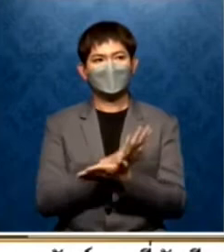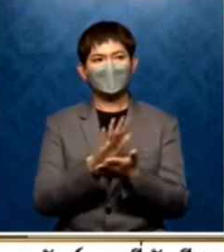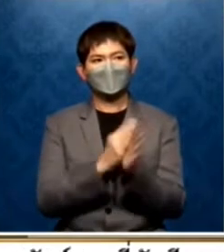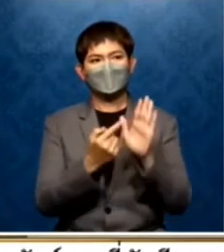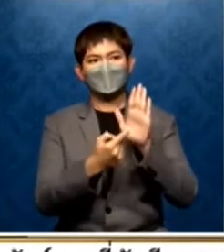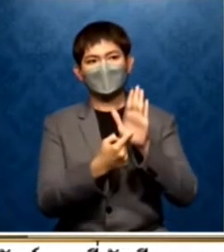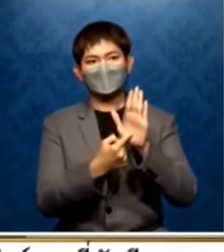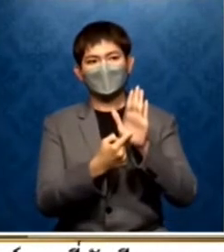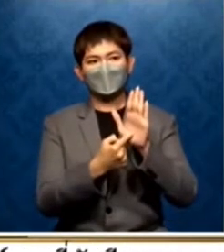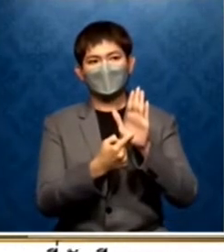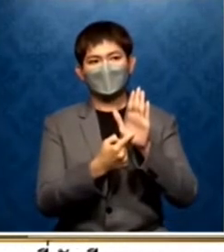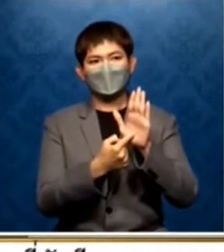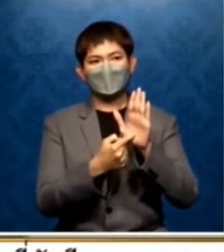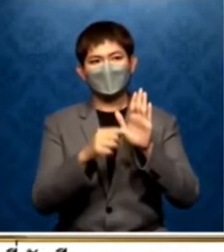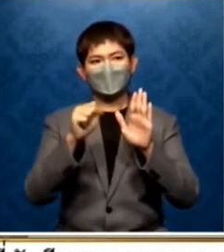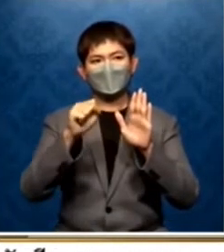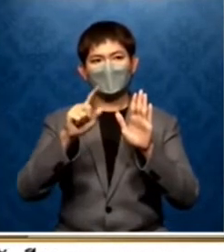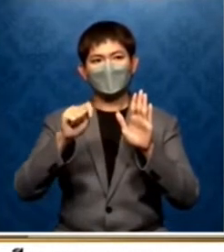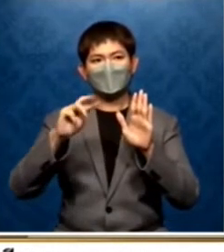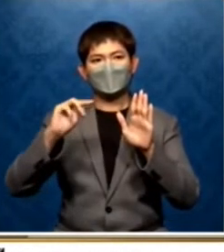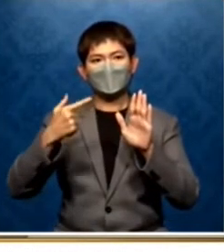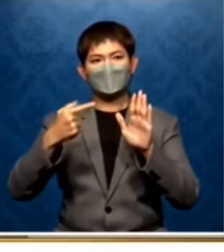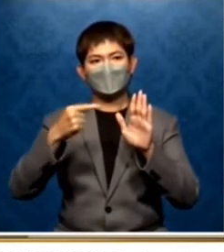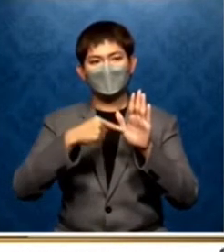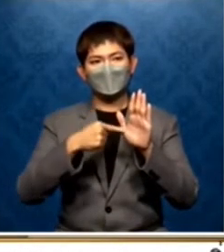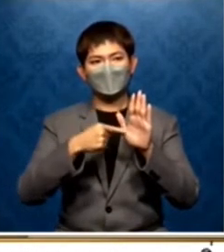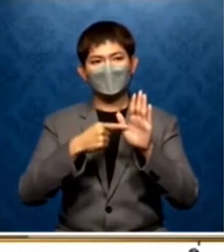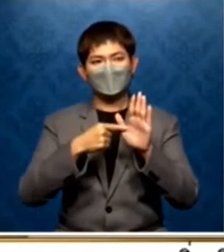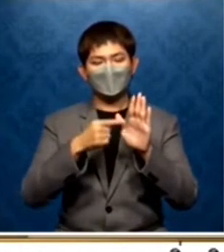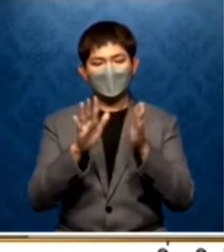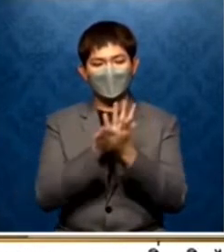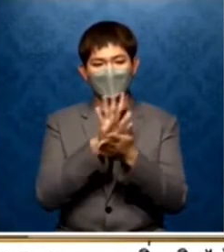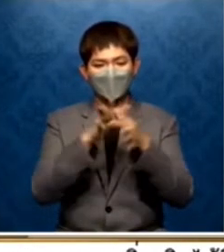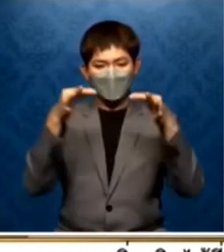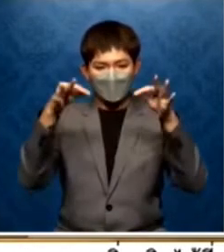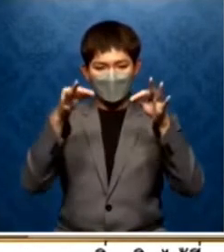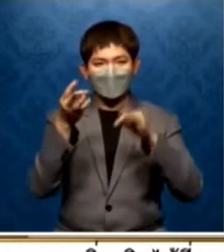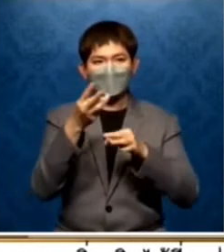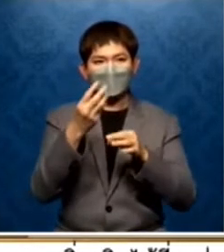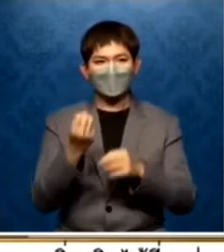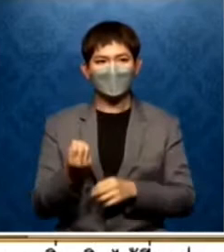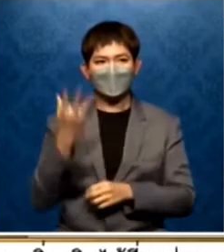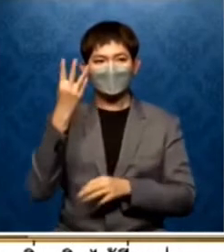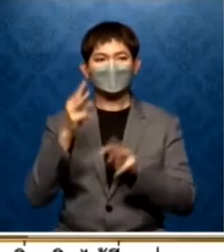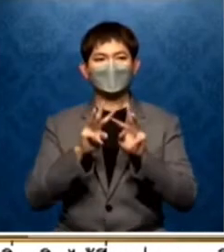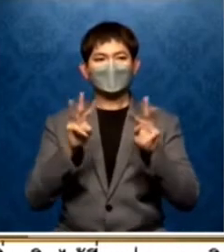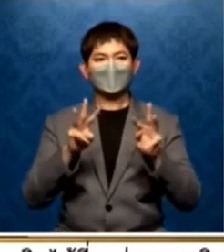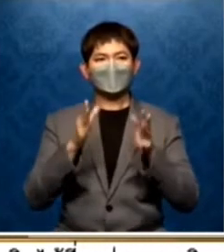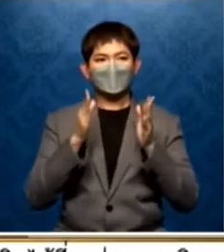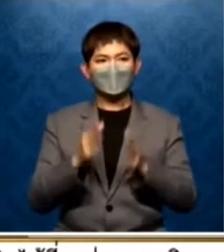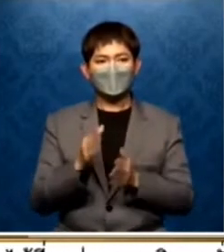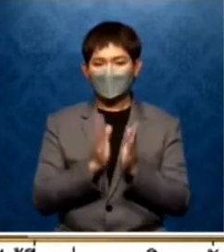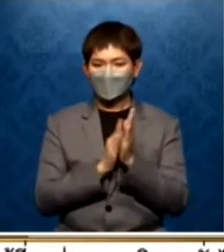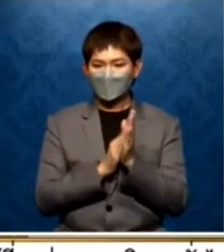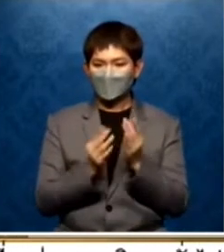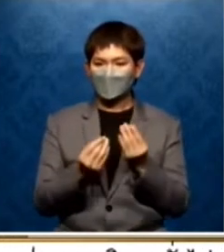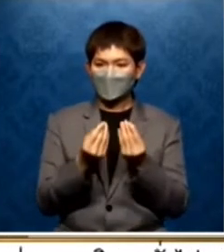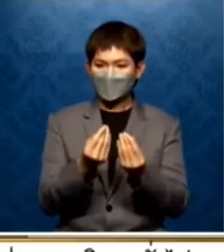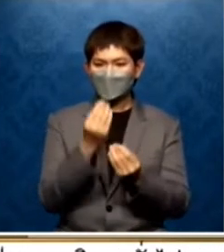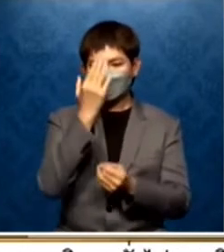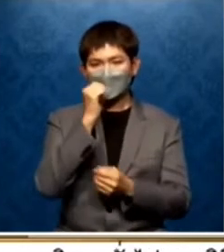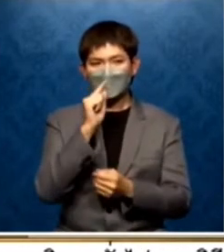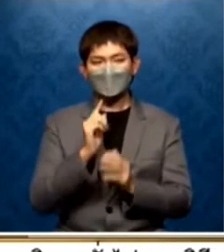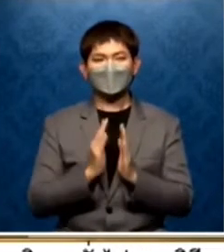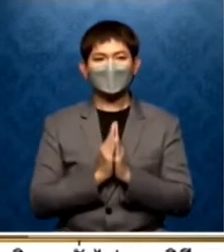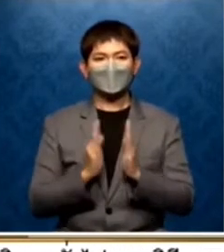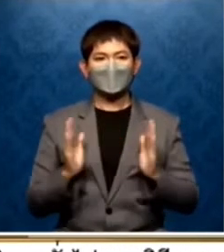ำนักงานตรวจเงินแผ่นดินที่ไม่กี่ใบแล้วท่านก็ลงไปในเว็บไซต์ของท่านคนจะได้ชื่นชมท่านมากกว่านี้